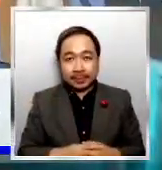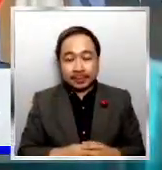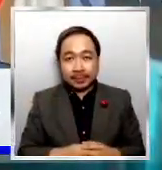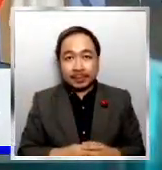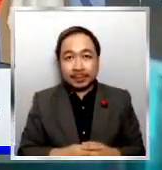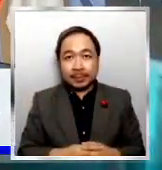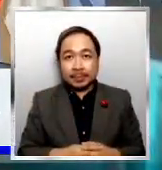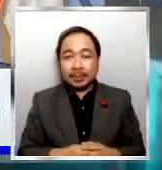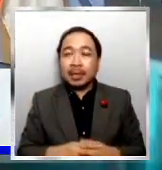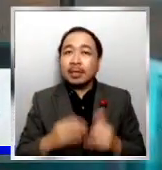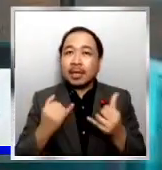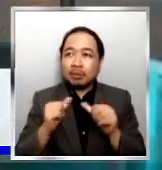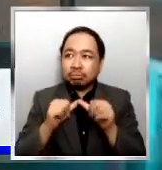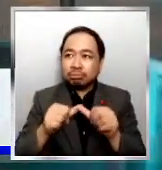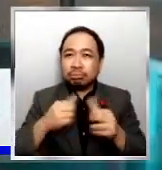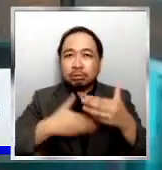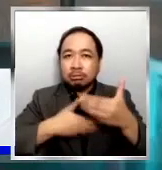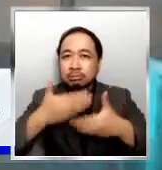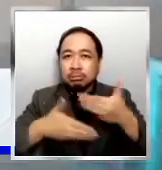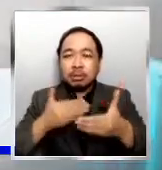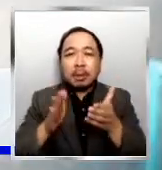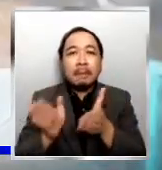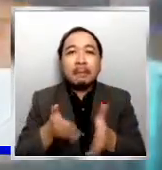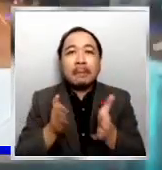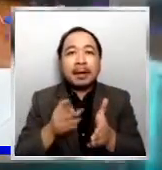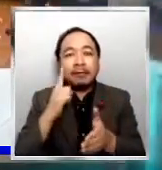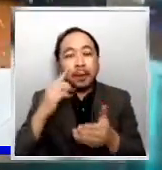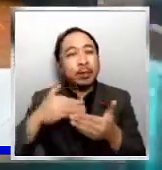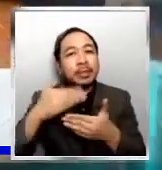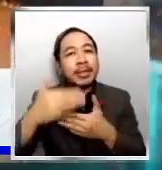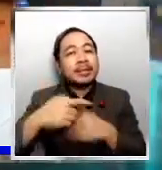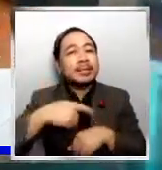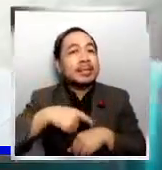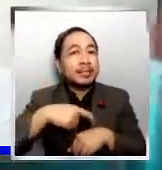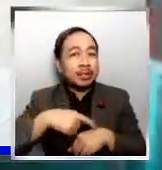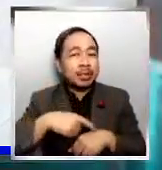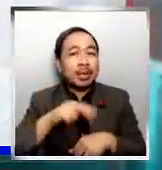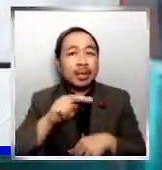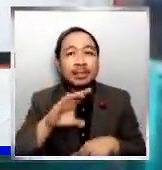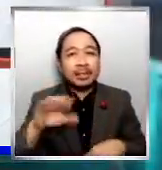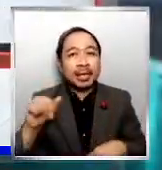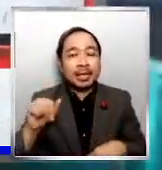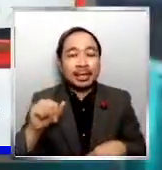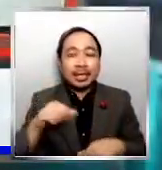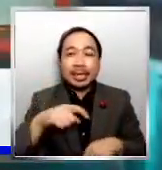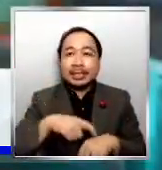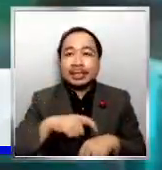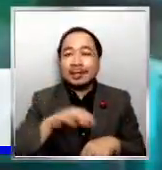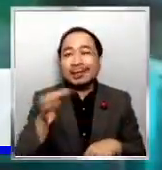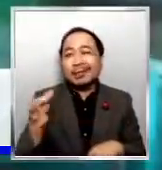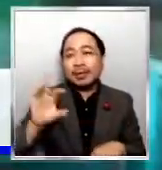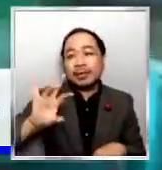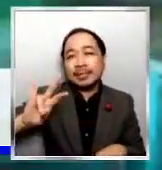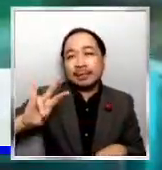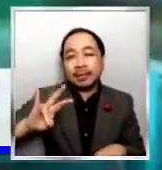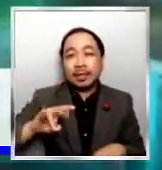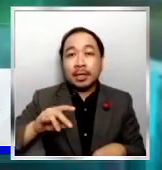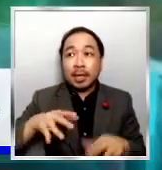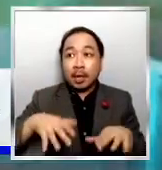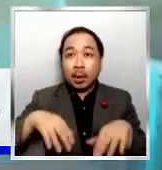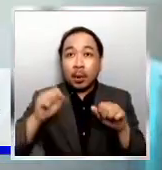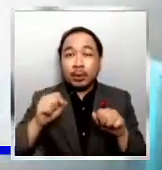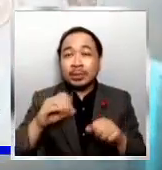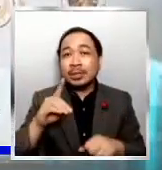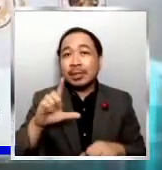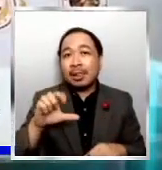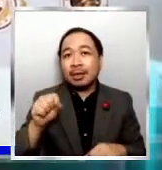Gumugulong na ngayon ang pagpaplano para sa susunod na season. Ang NCAA Season 97 ay iho-host ang De La Salle College of St.